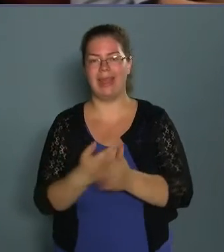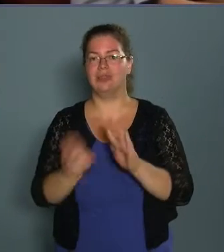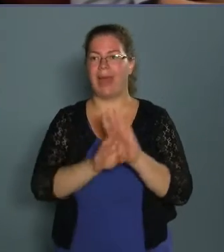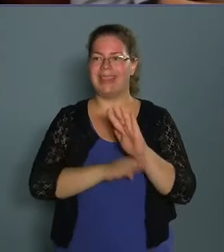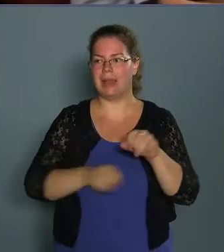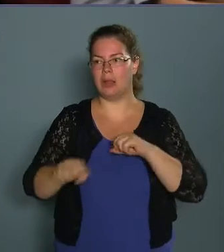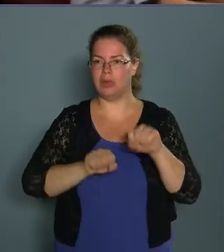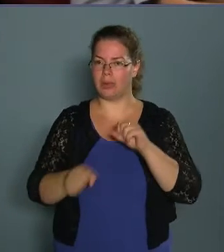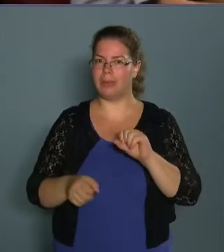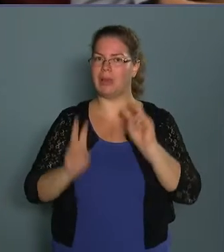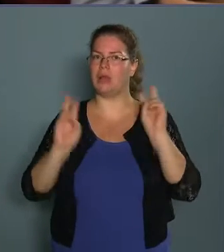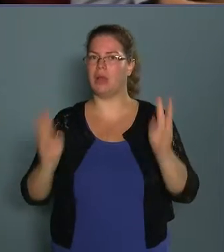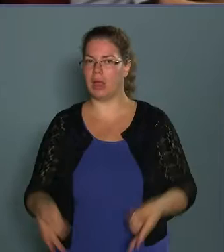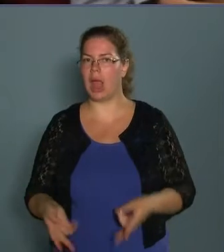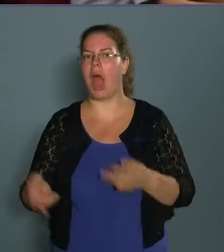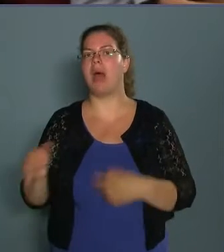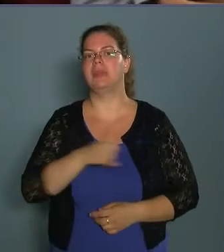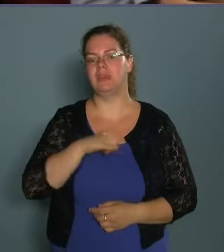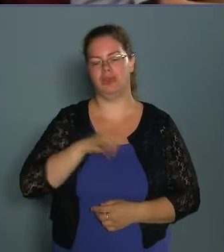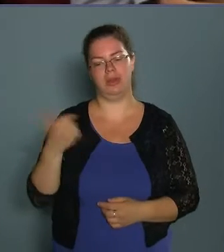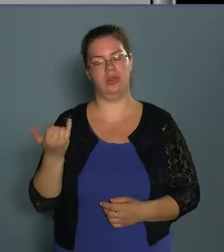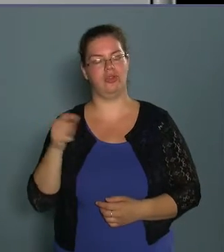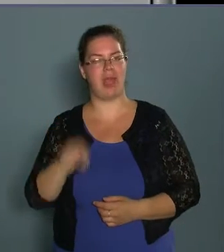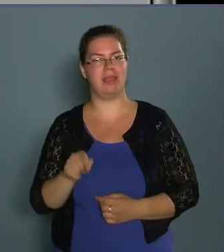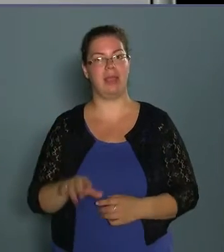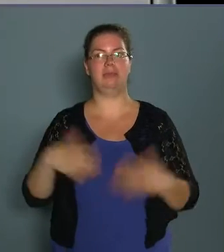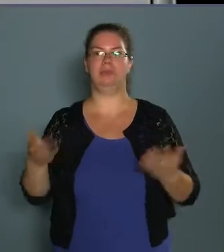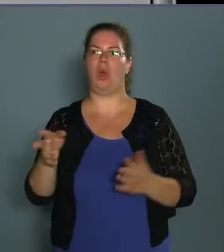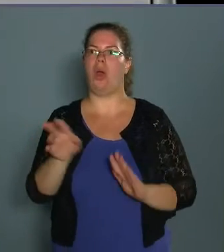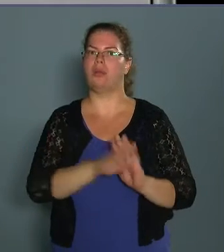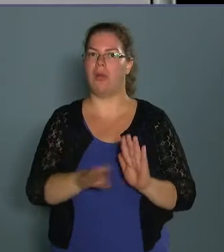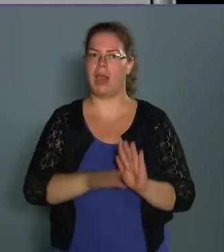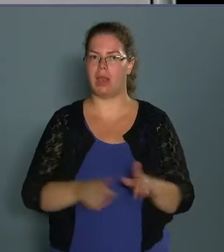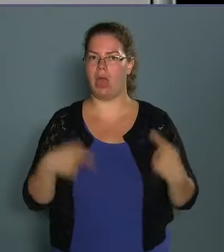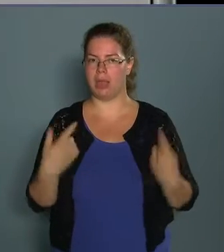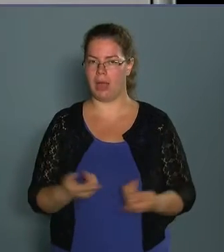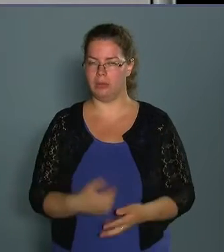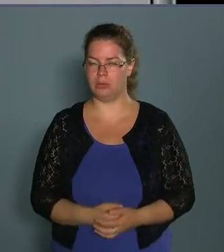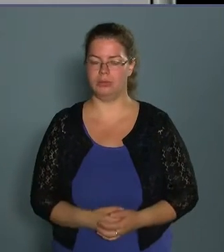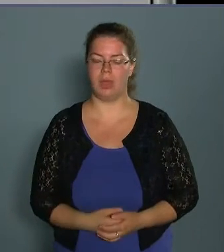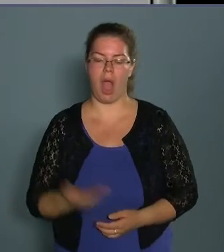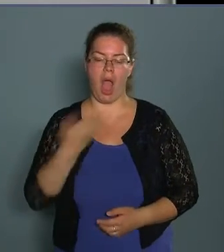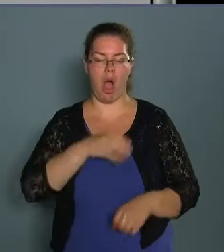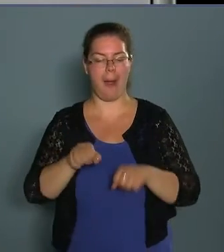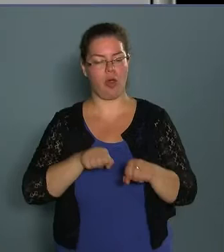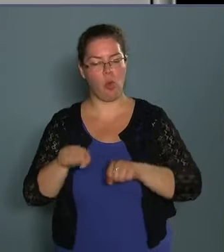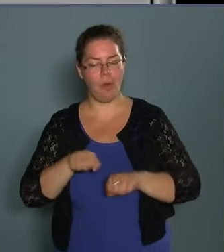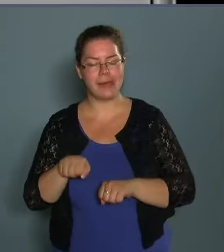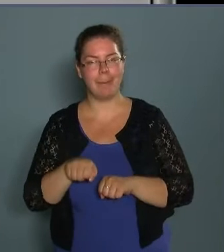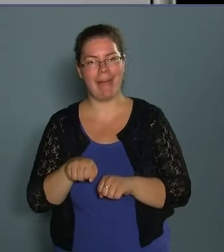az önkormányzatnak biztosítania kell, és ez egy nagy feladat számunkra. Ha a